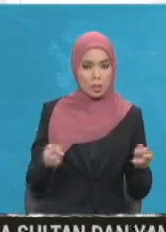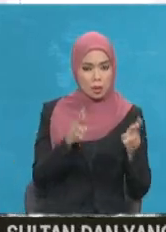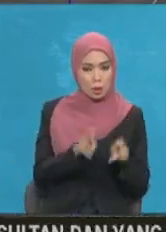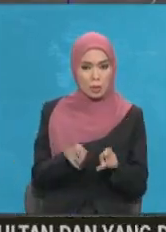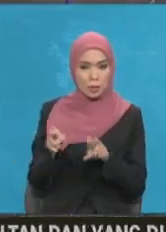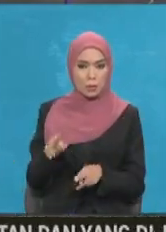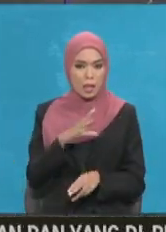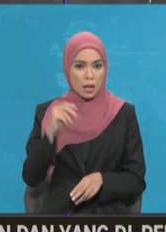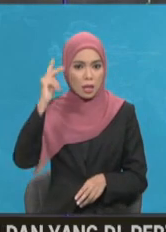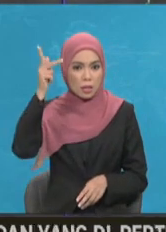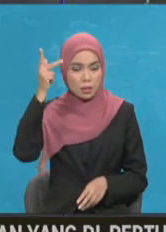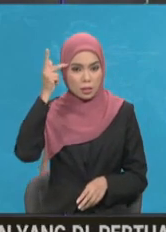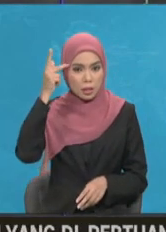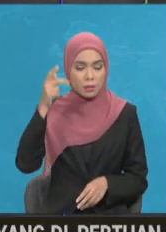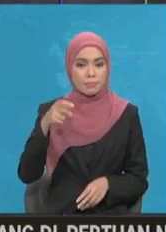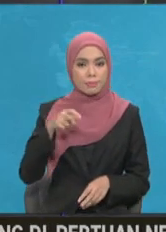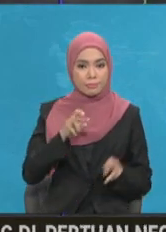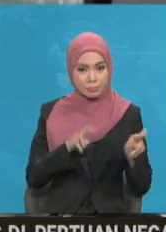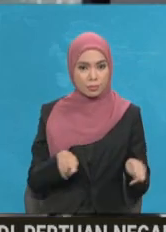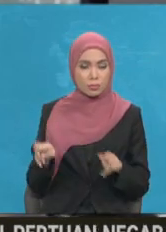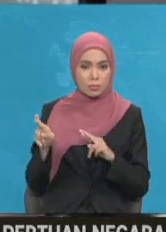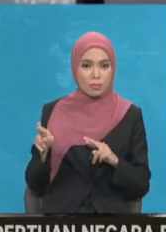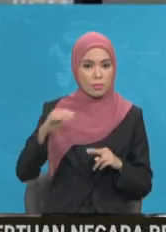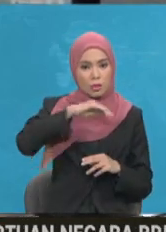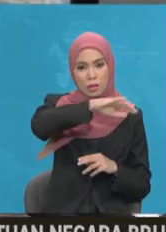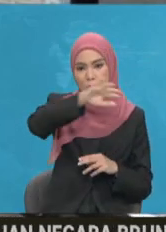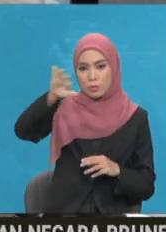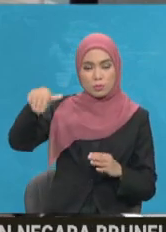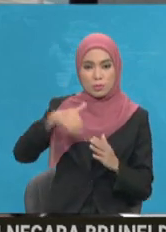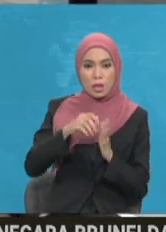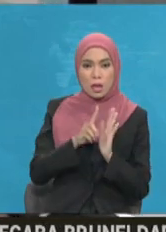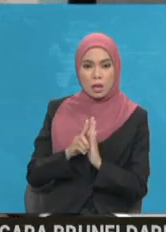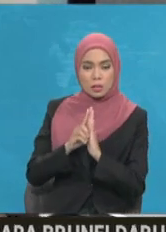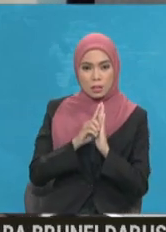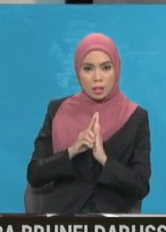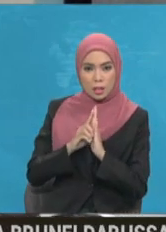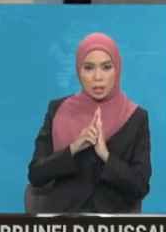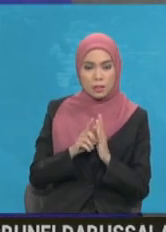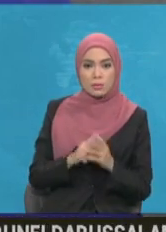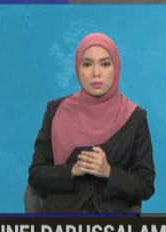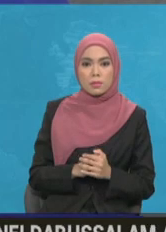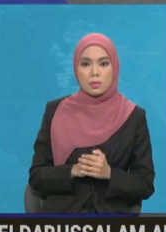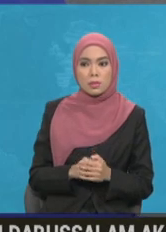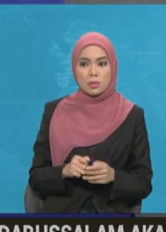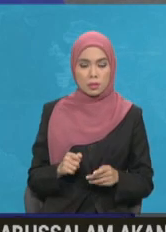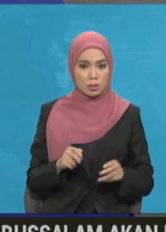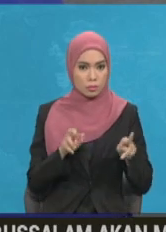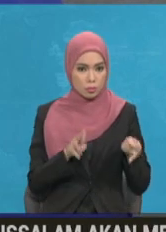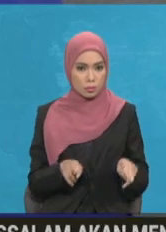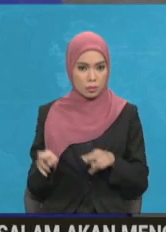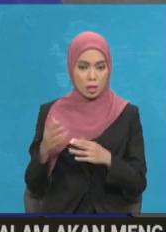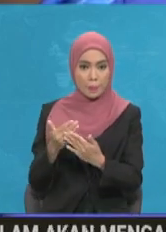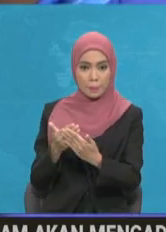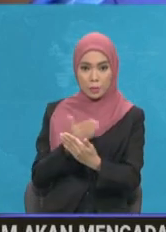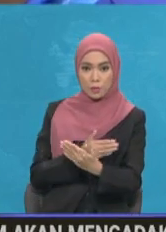dengan menumbuhkan kesiapsediaan setiap agensi dan semua daerah tentang isu-isu seperti pemeliharaan kelengkapan sebelum berlakunya